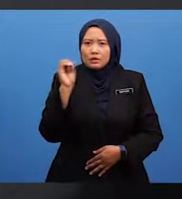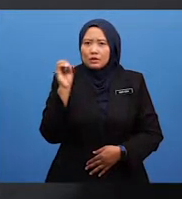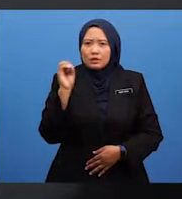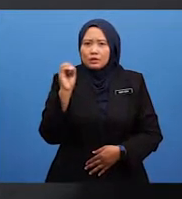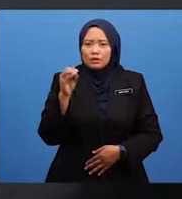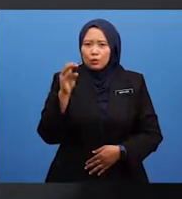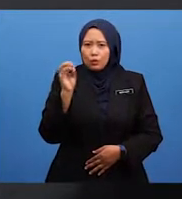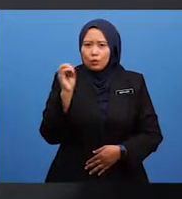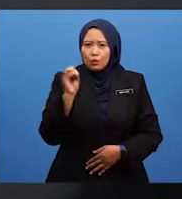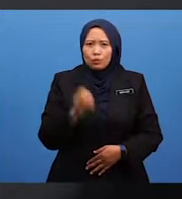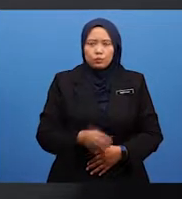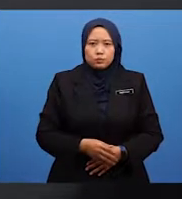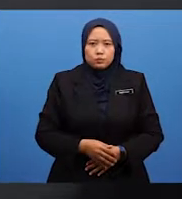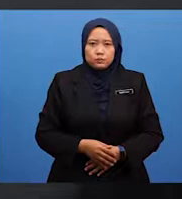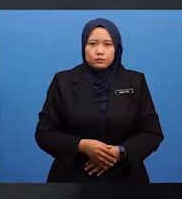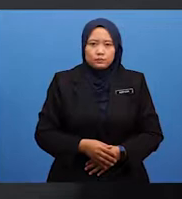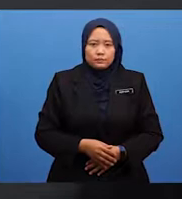apa-apa.